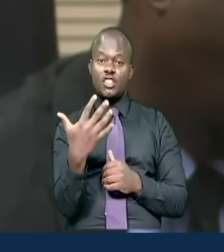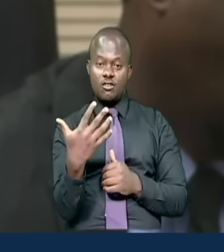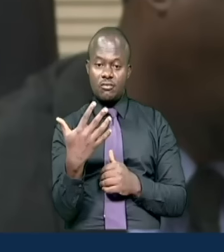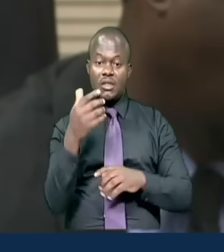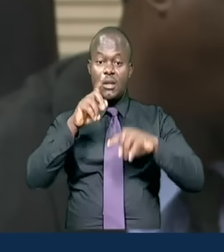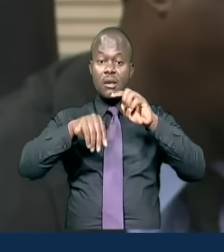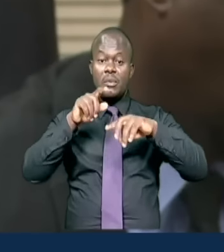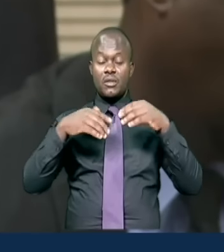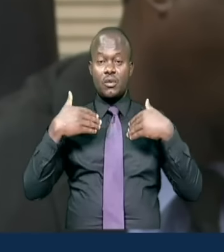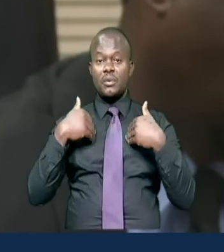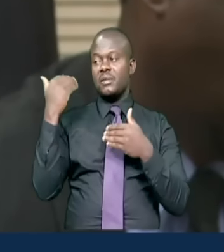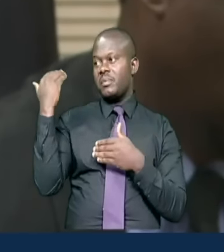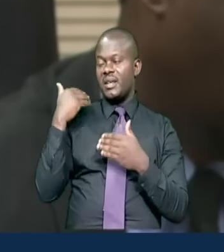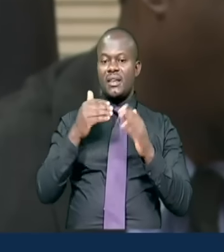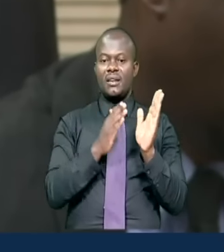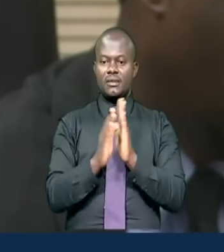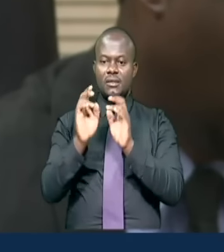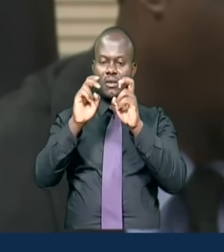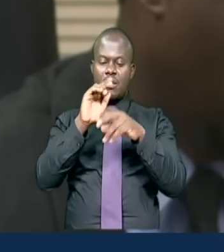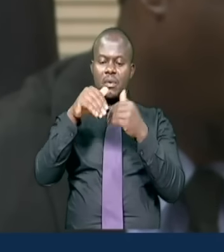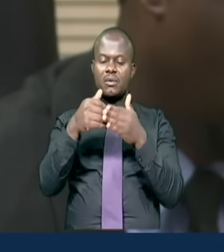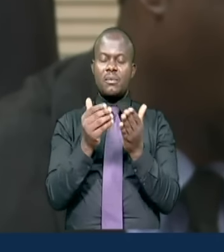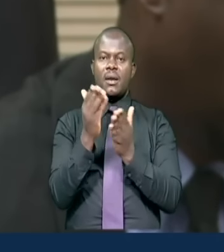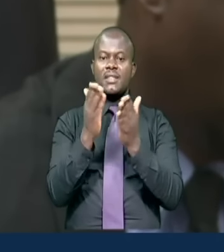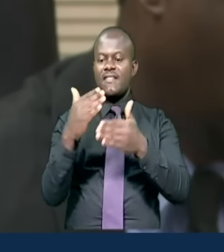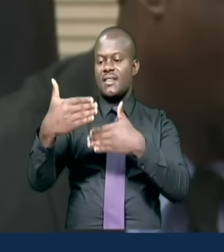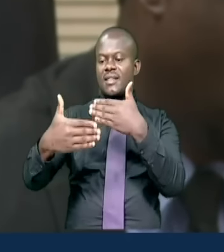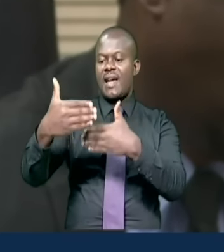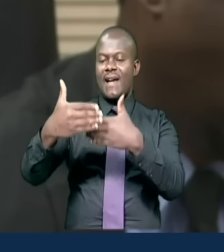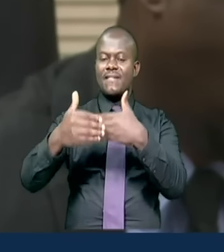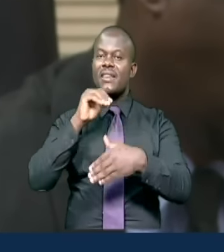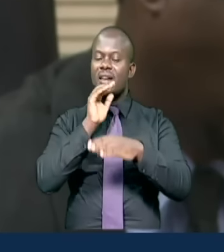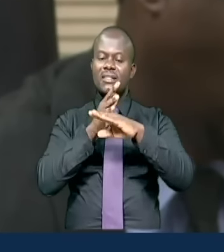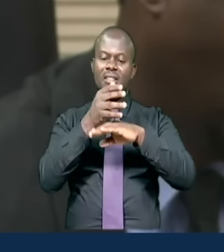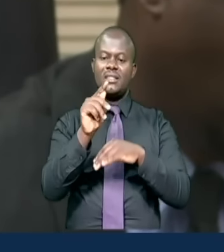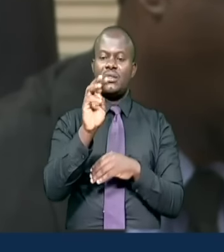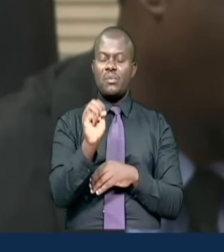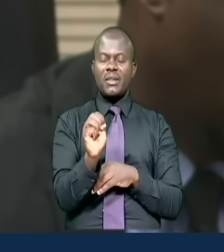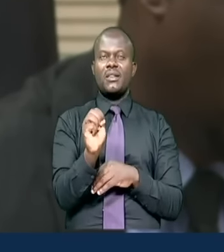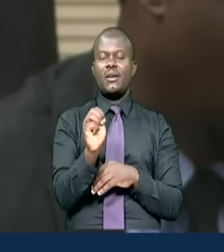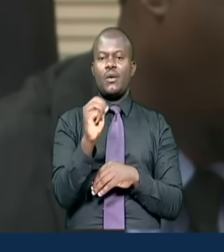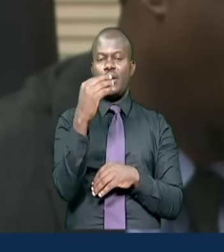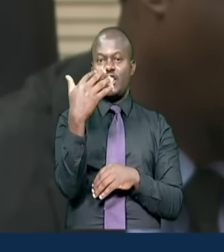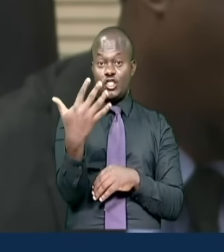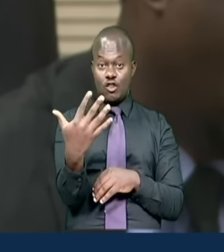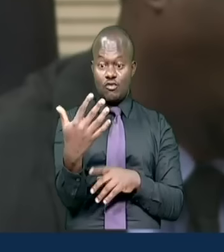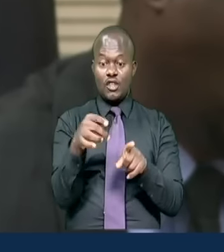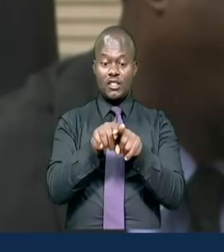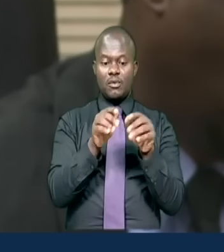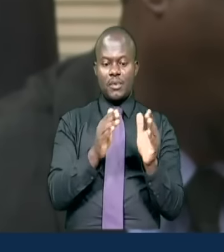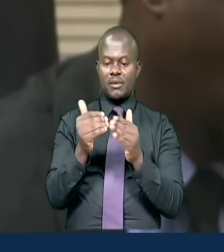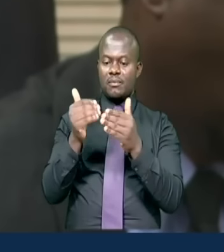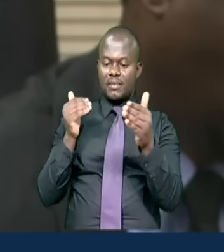politiki y'ubuzima yateganyaga yuko umuturage akwiye kubona serivisi hafi hatarenze ibirometero 5 nk'uko byari